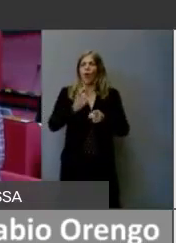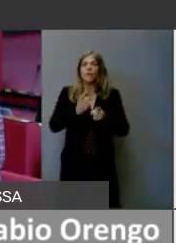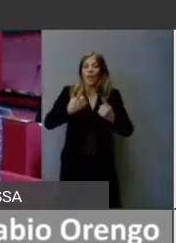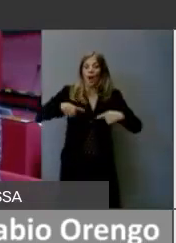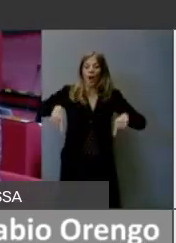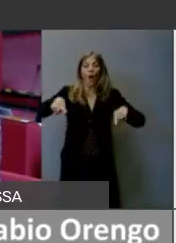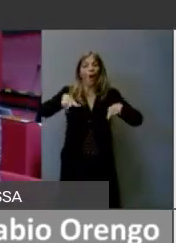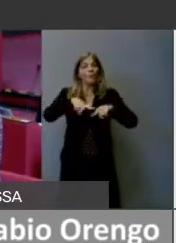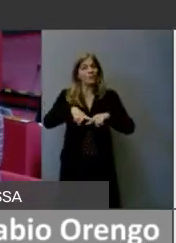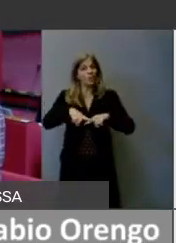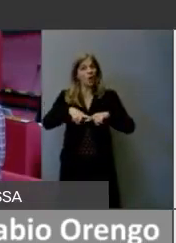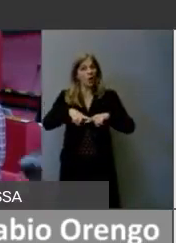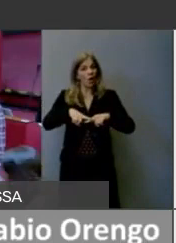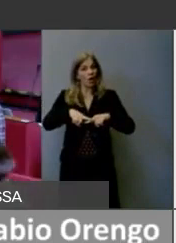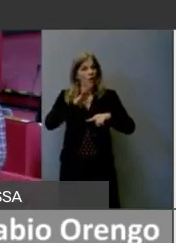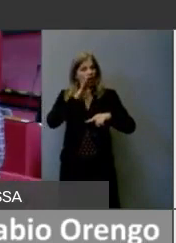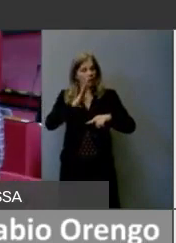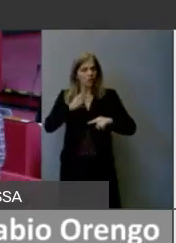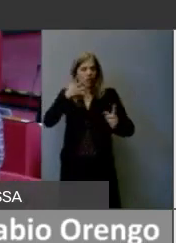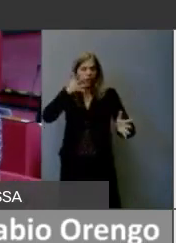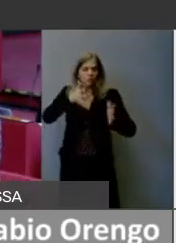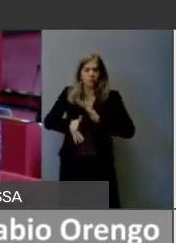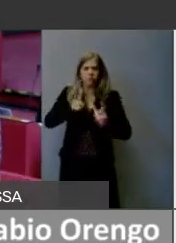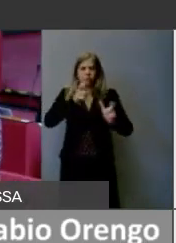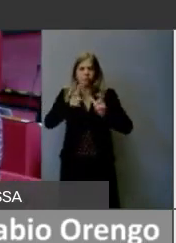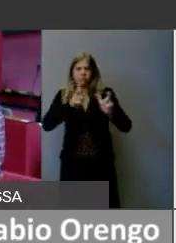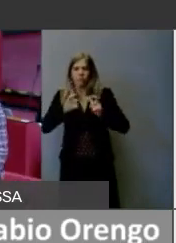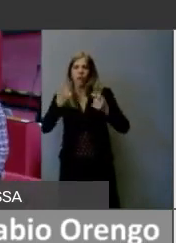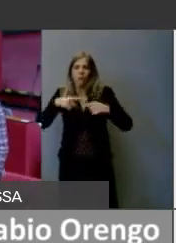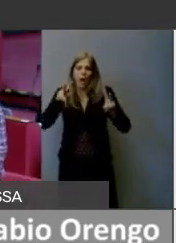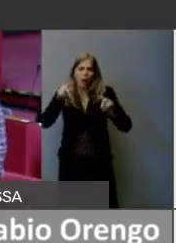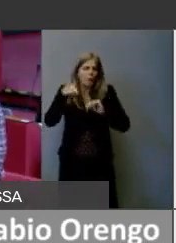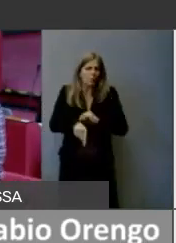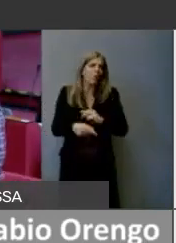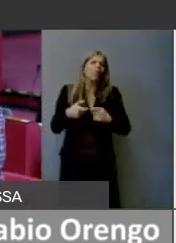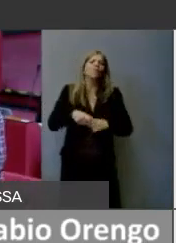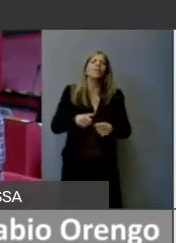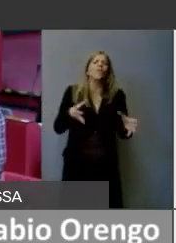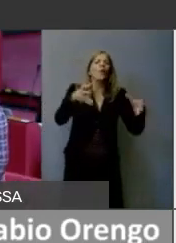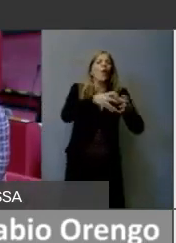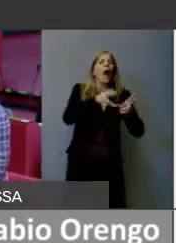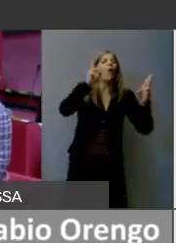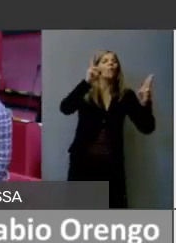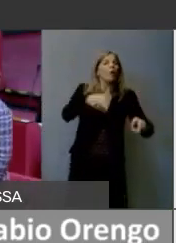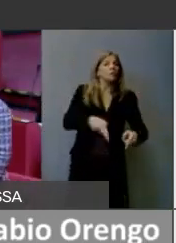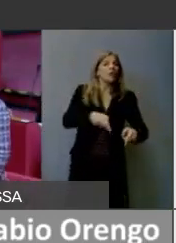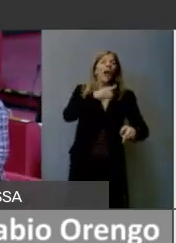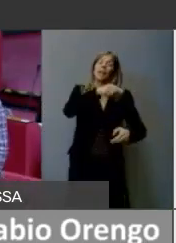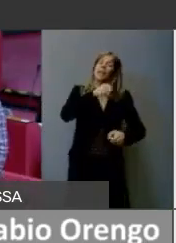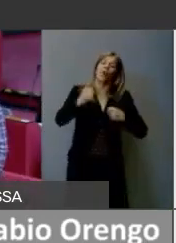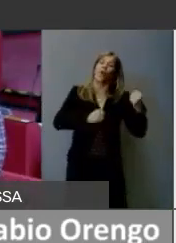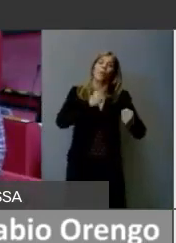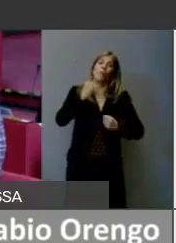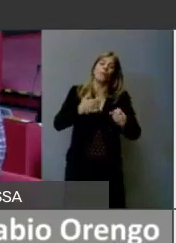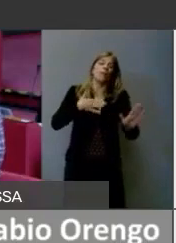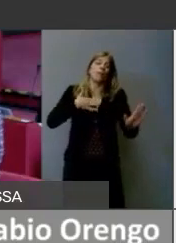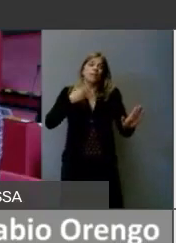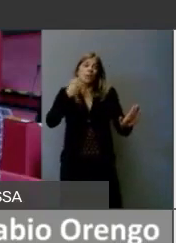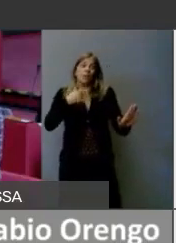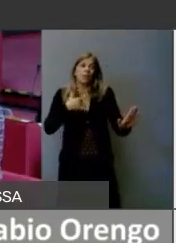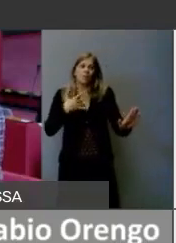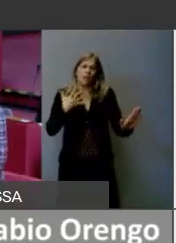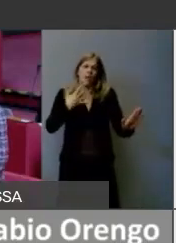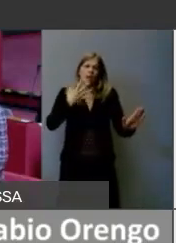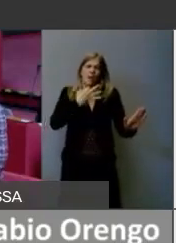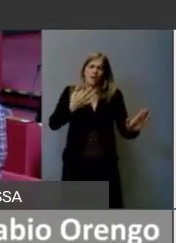commissione consigliare proprio per affrontare questo tema, perché Autostrade si era comportata, a mio avviso, non correttamente in quella call, dicendo che non